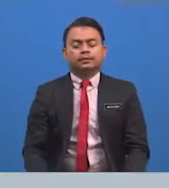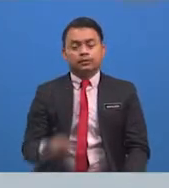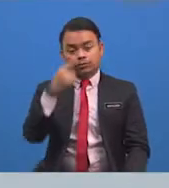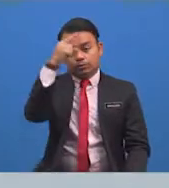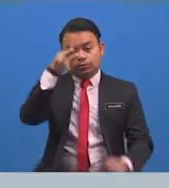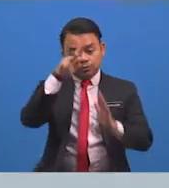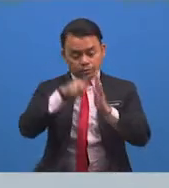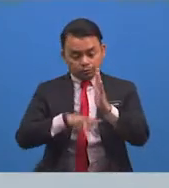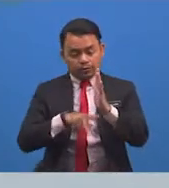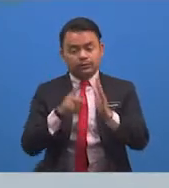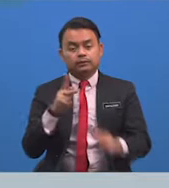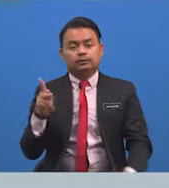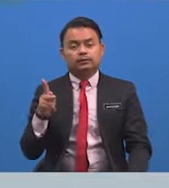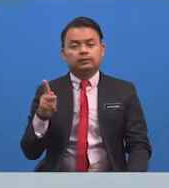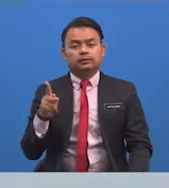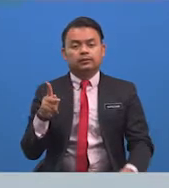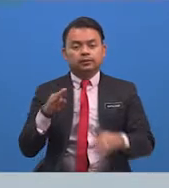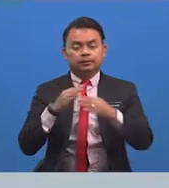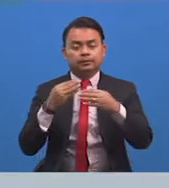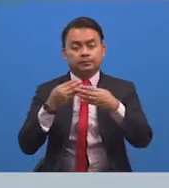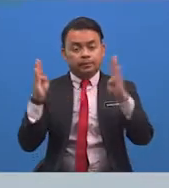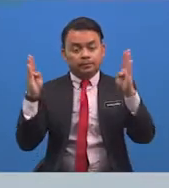mengurangkan pembebasan gas rumah hijau.